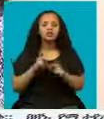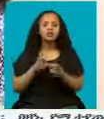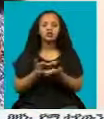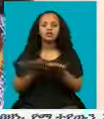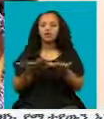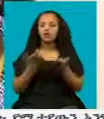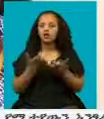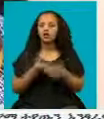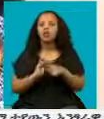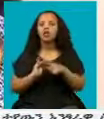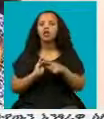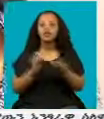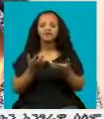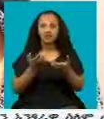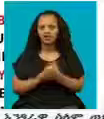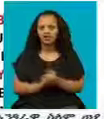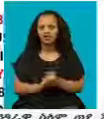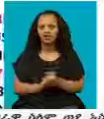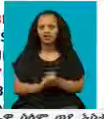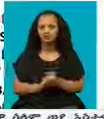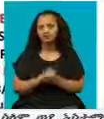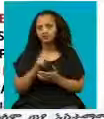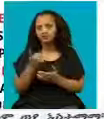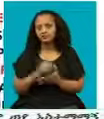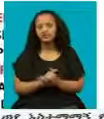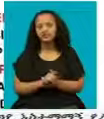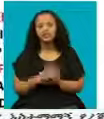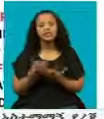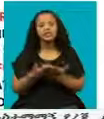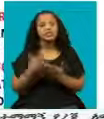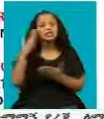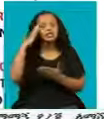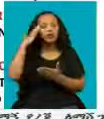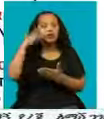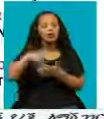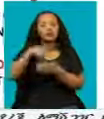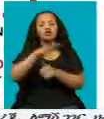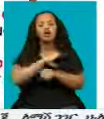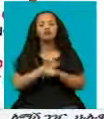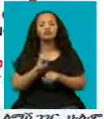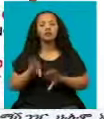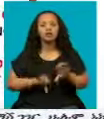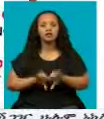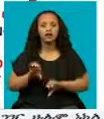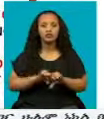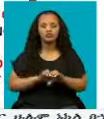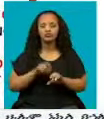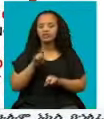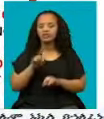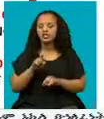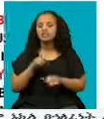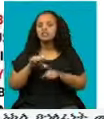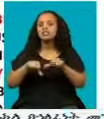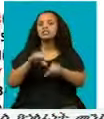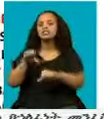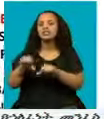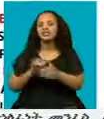ይፈልጋል። ባለሙያ ይፈልጋል። ዘን ያንን ስለሚያውቁ የውጭ ኃይላት ምን ያደርጋሉ? እርስ በስ